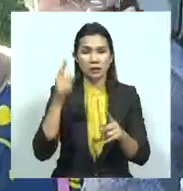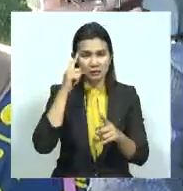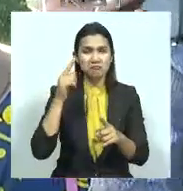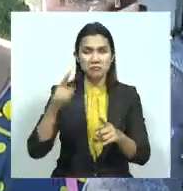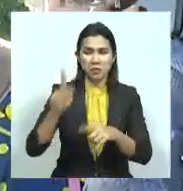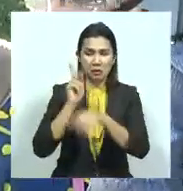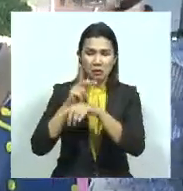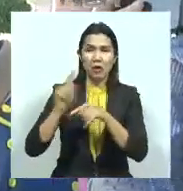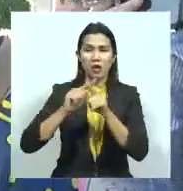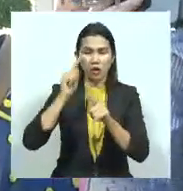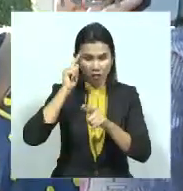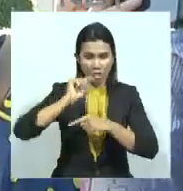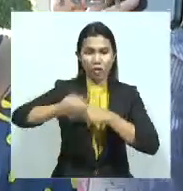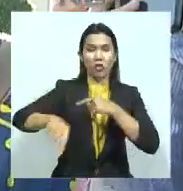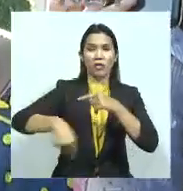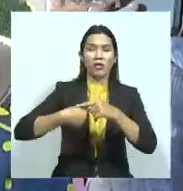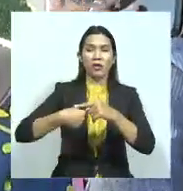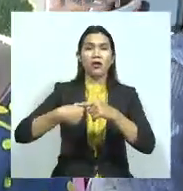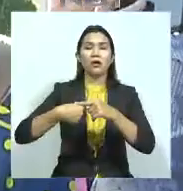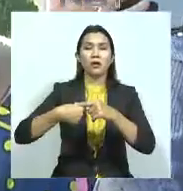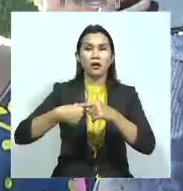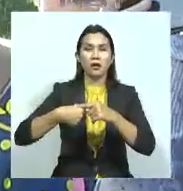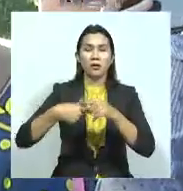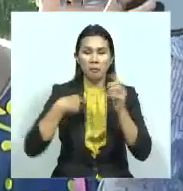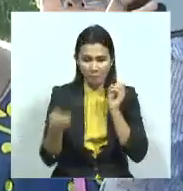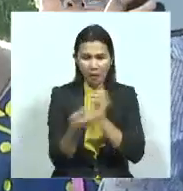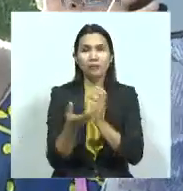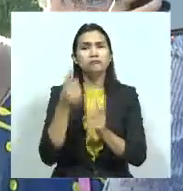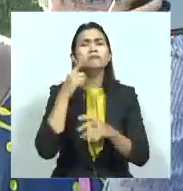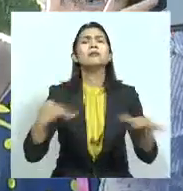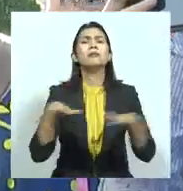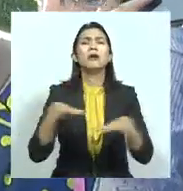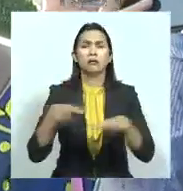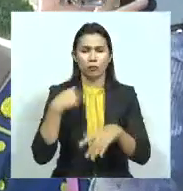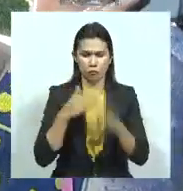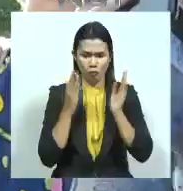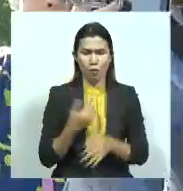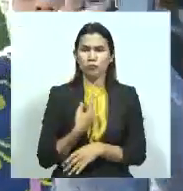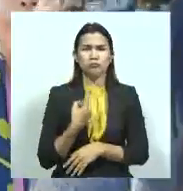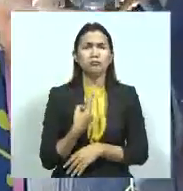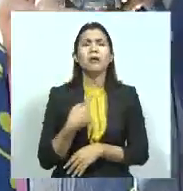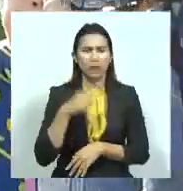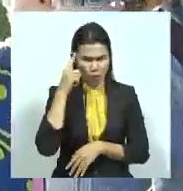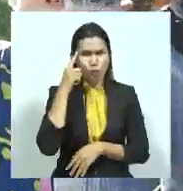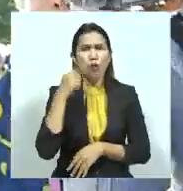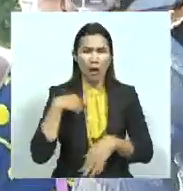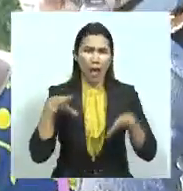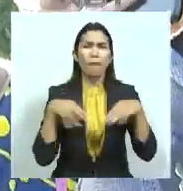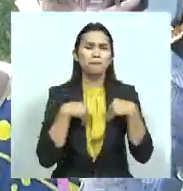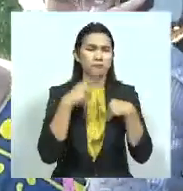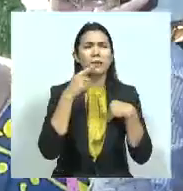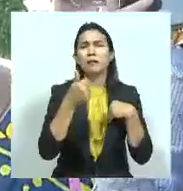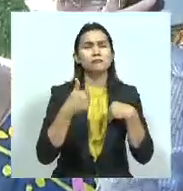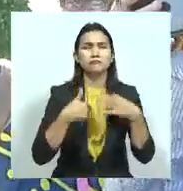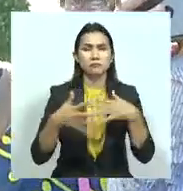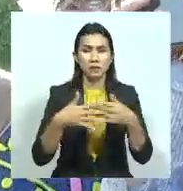ชียลกลับมามีเป็นผลกระทบซึ่งเป็นธรรมดาซึ่งไม่ใช่ผมคนเดียวผมรับได้นะครับแต่ว่าคำ